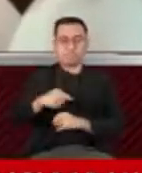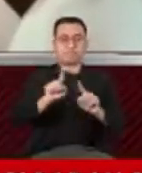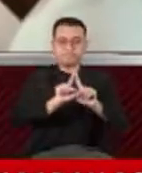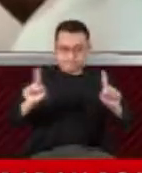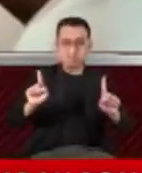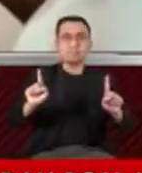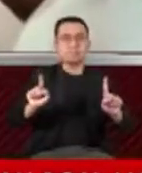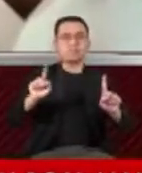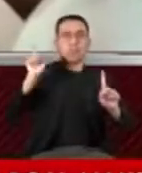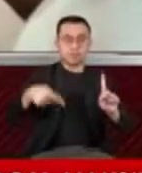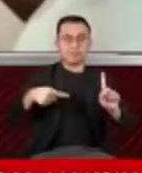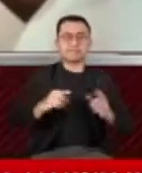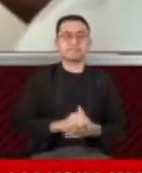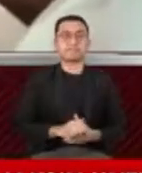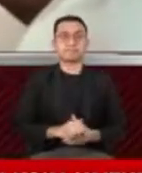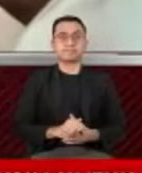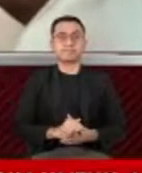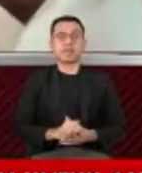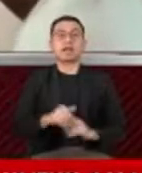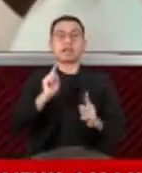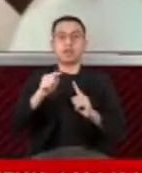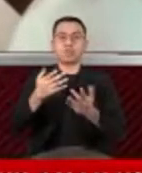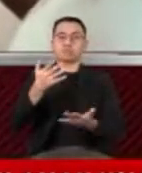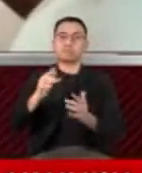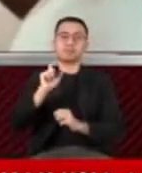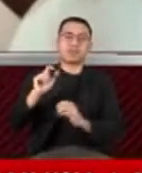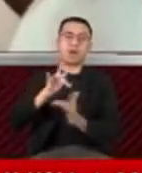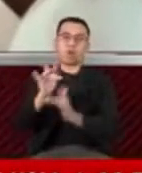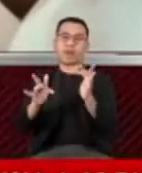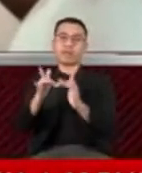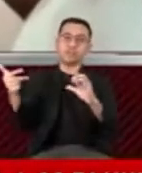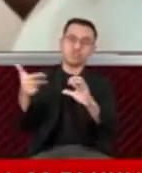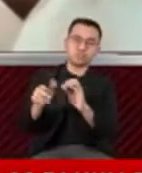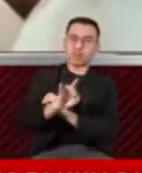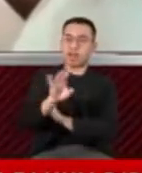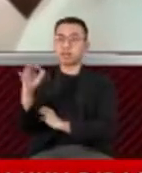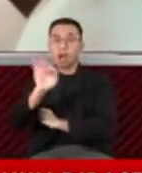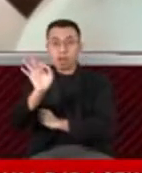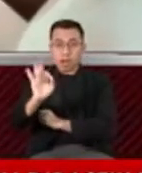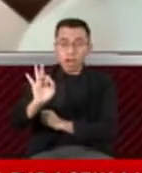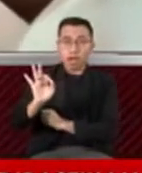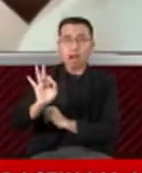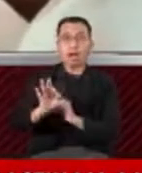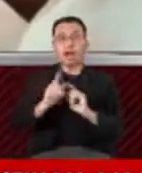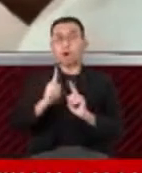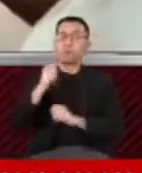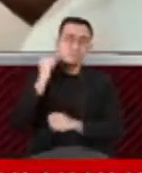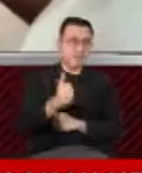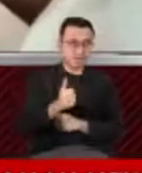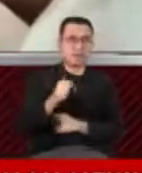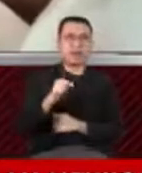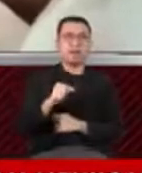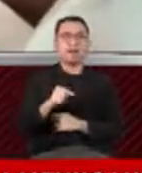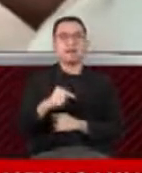untuk kondisi dimana virtual tidak ada supaya ibadah dilakukan yang tadinya satu kali jadi